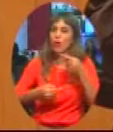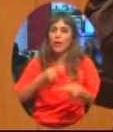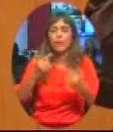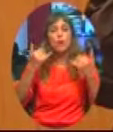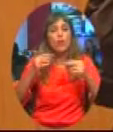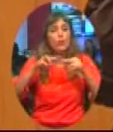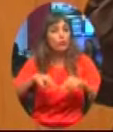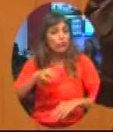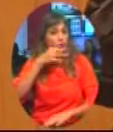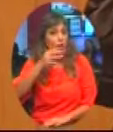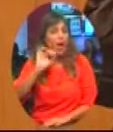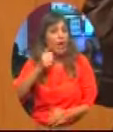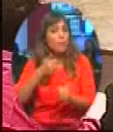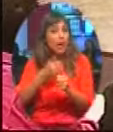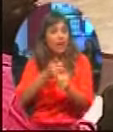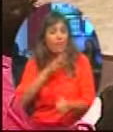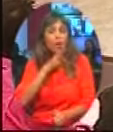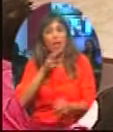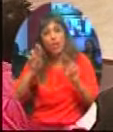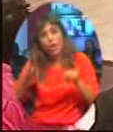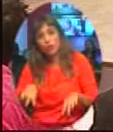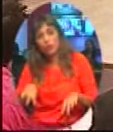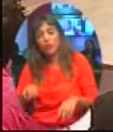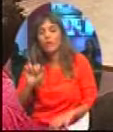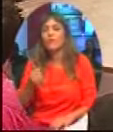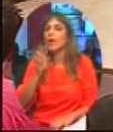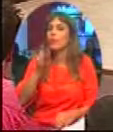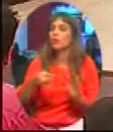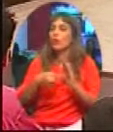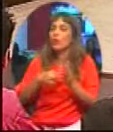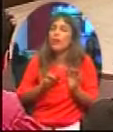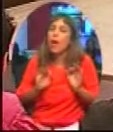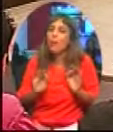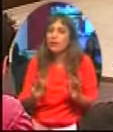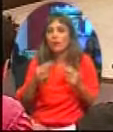המעקב אחר הבעיה יתקיים, והאם יש כוונה אמיתית לפתור אותה?